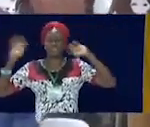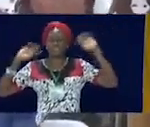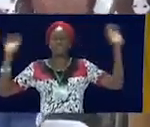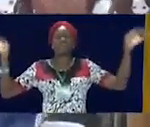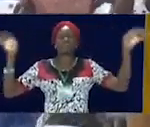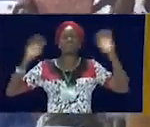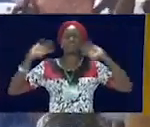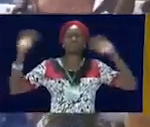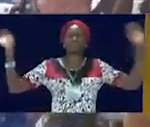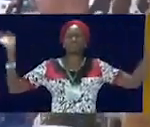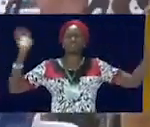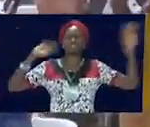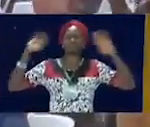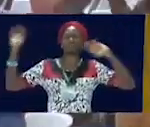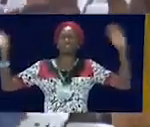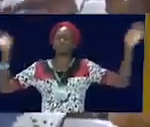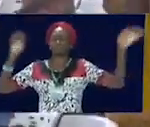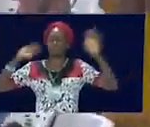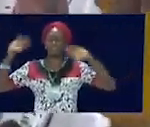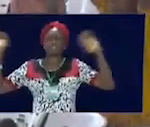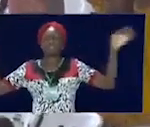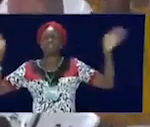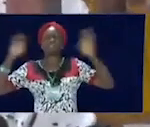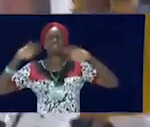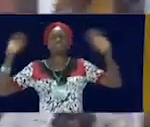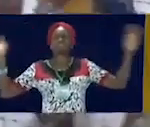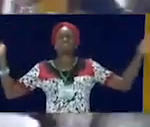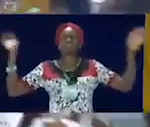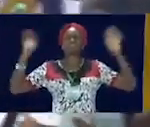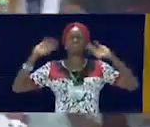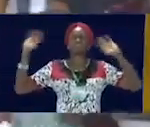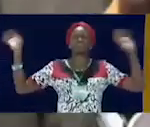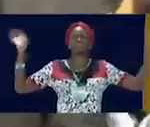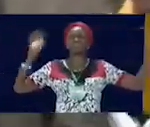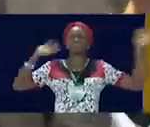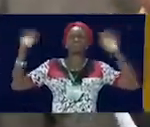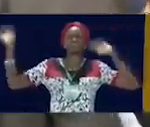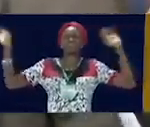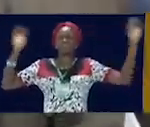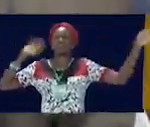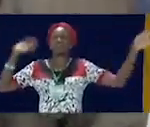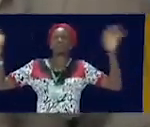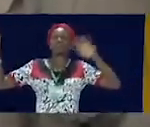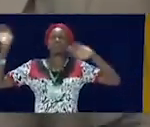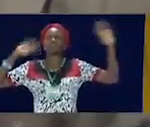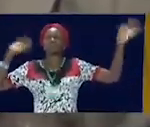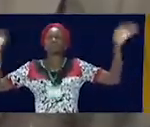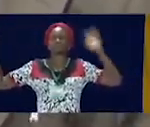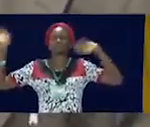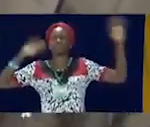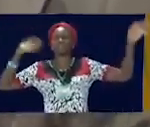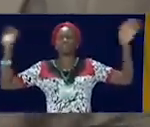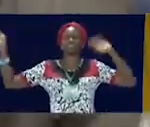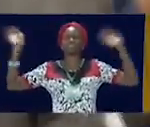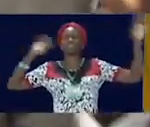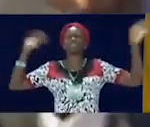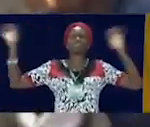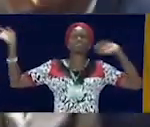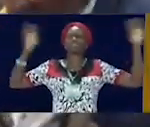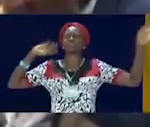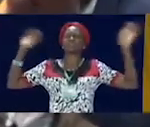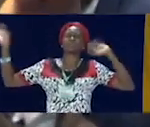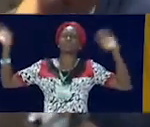mokoshete. Iro mokoronde kere mokoronde re mama mama makakatunde.